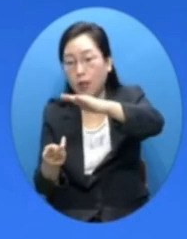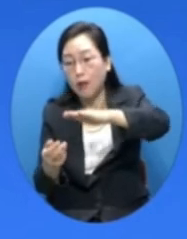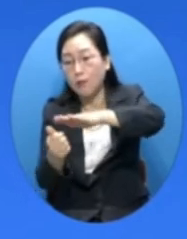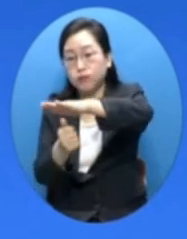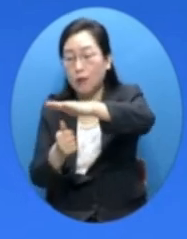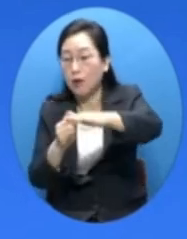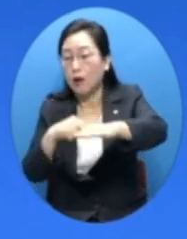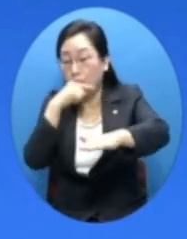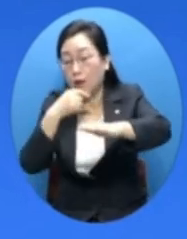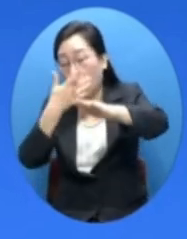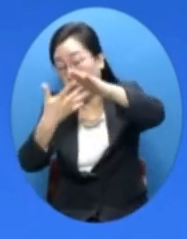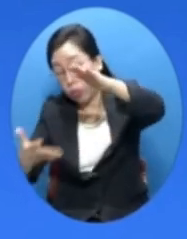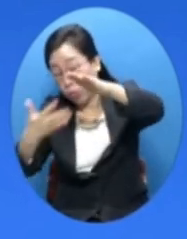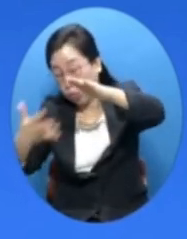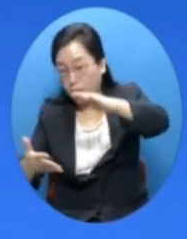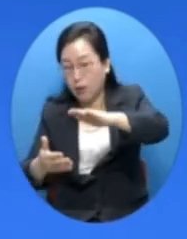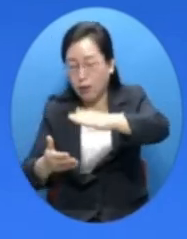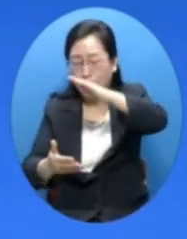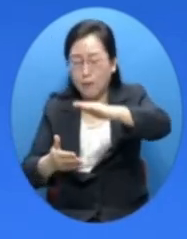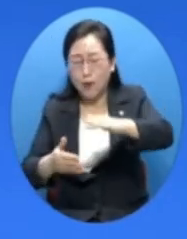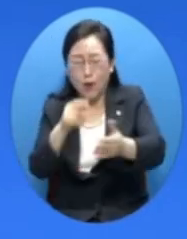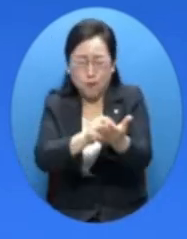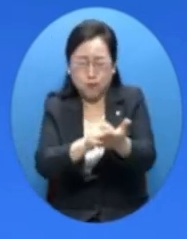와서 받침대를 받쳐가고 조금 트럭을 돌려서